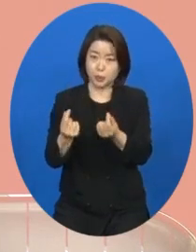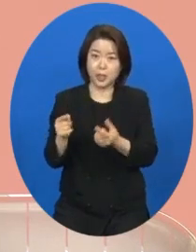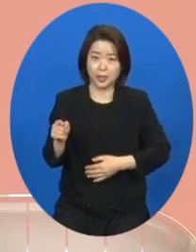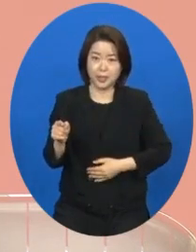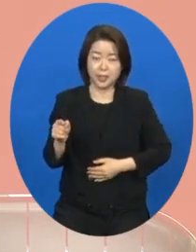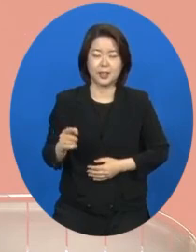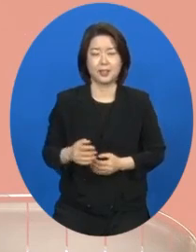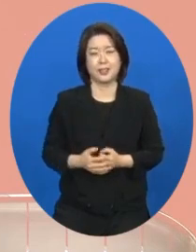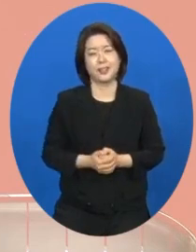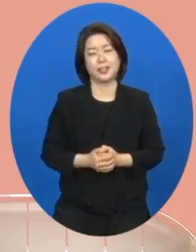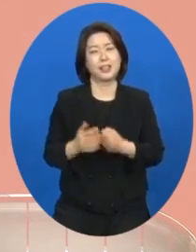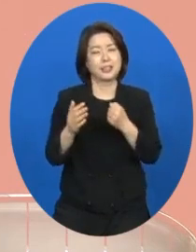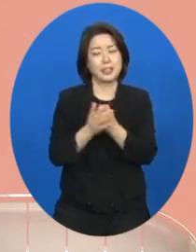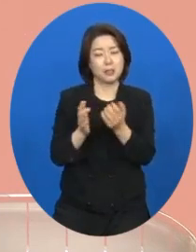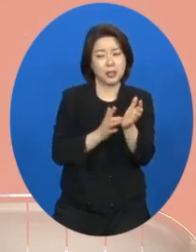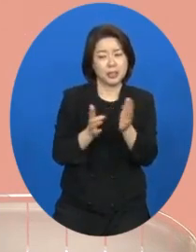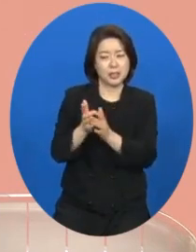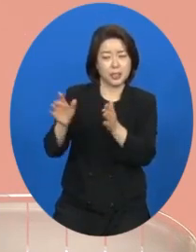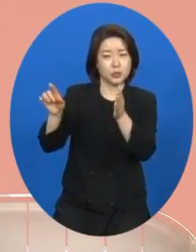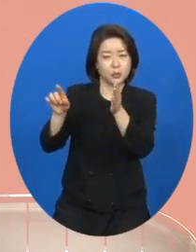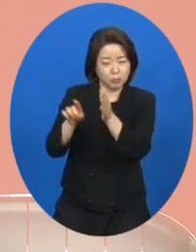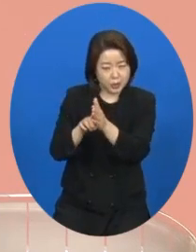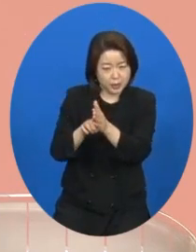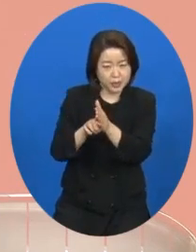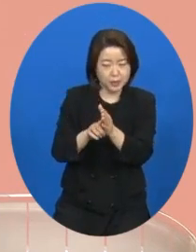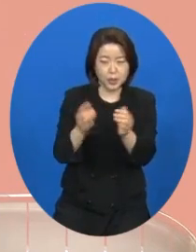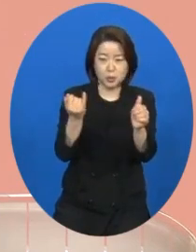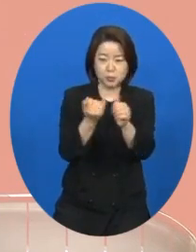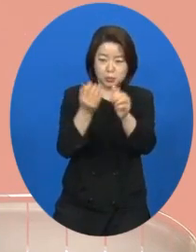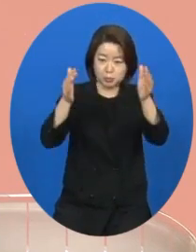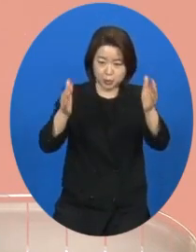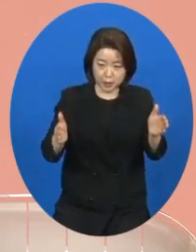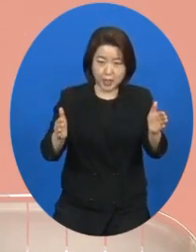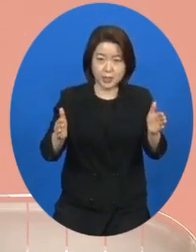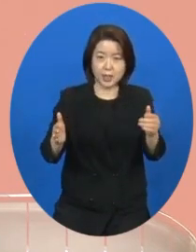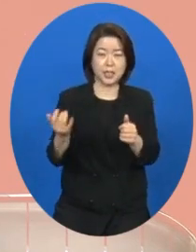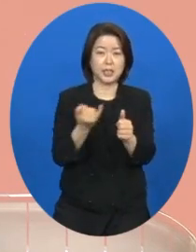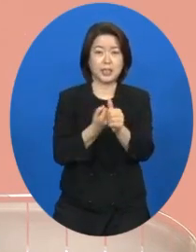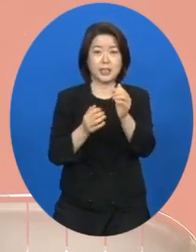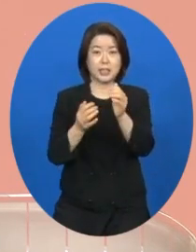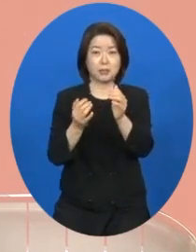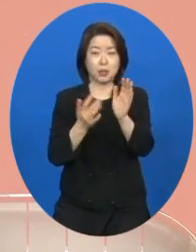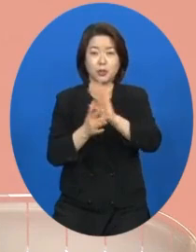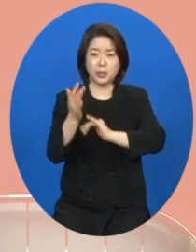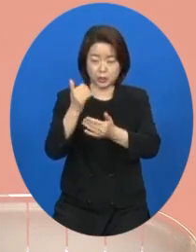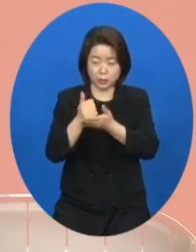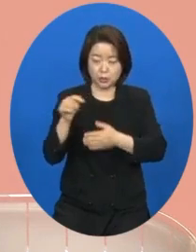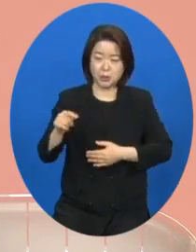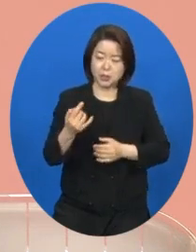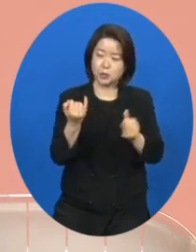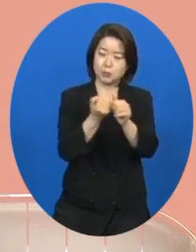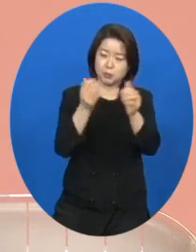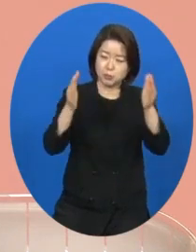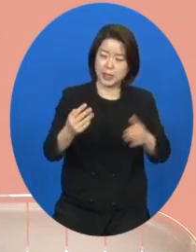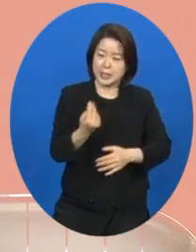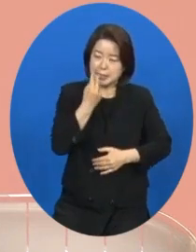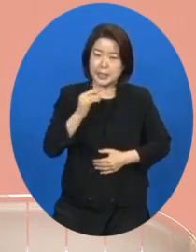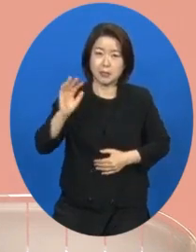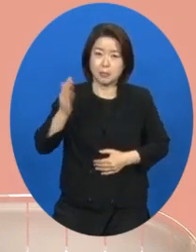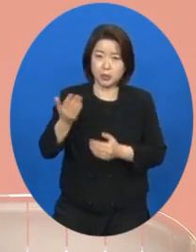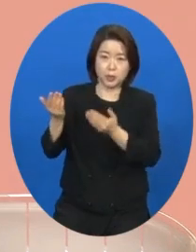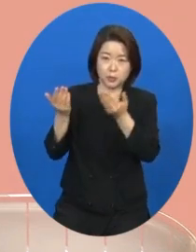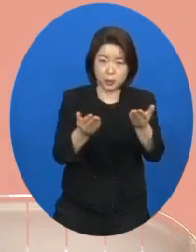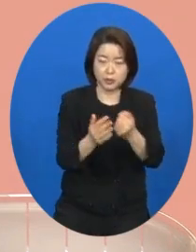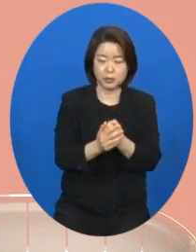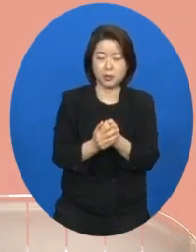그러니까 예수 믿는 부부 사이에는 예수님이 그 부부 사이에 생명이 되셔서 그래서 부부가